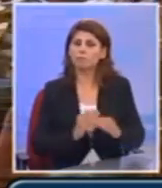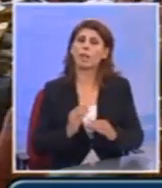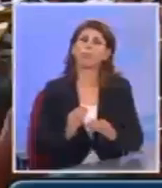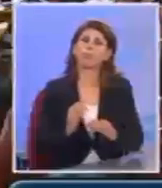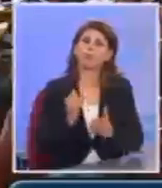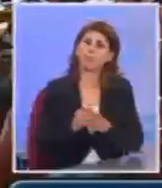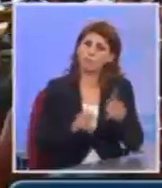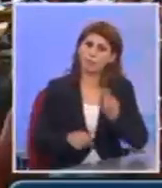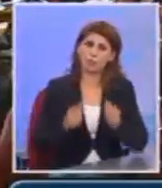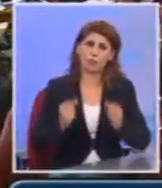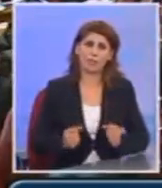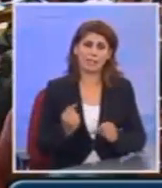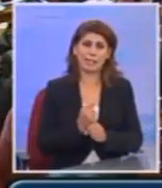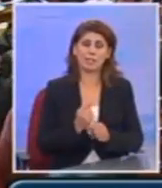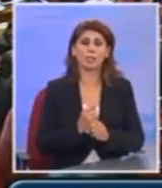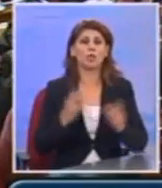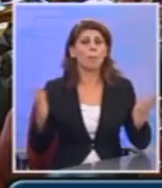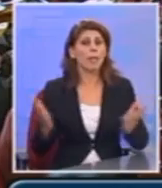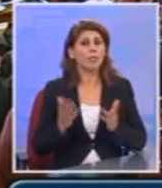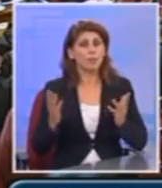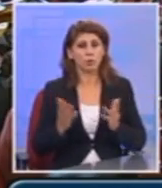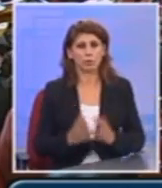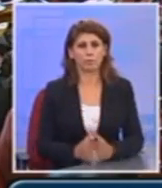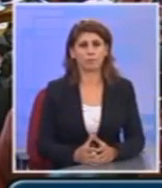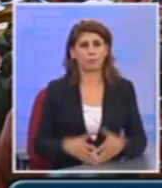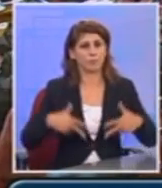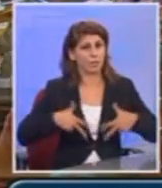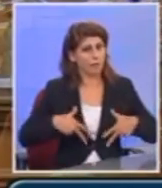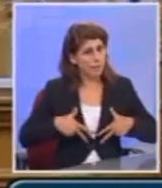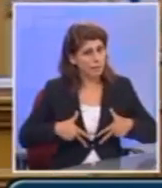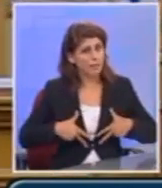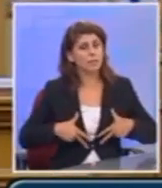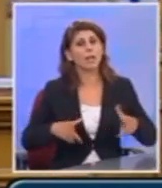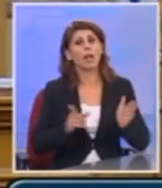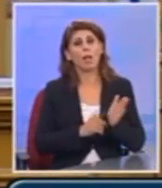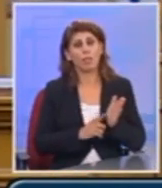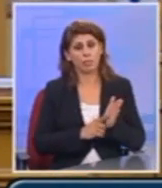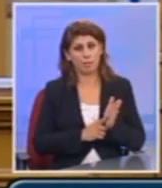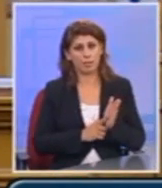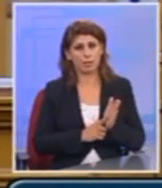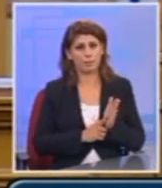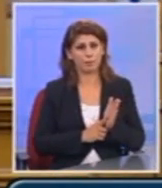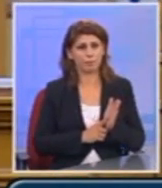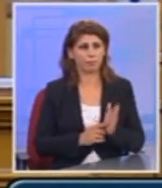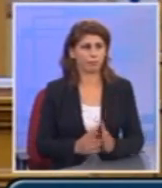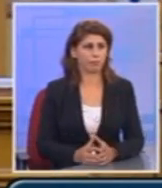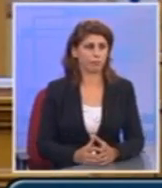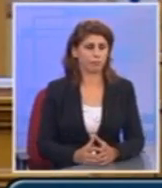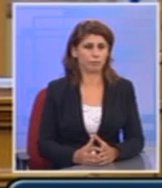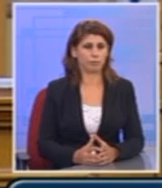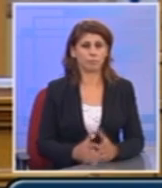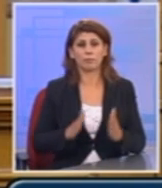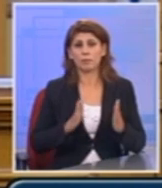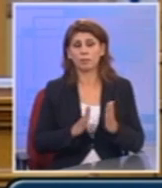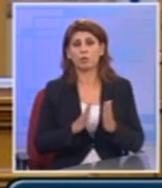δημιουργίας θέσεων εργασίας γιατί οποιαδήποτε κυβέρνηση θα πρέπει να αντιμετωπίζει